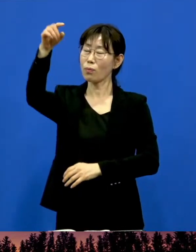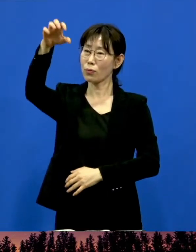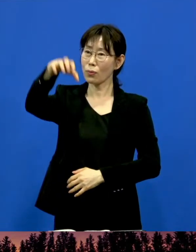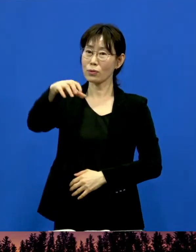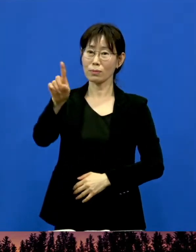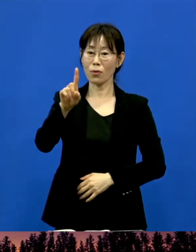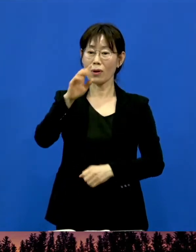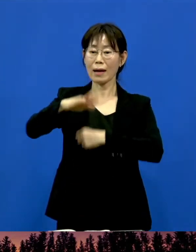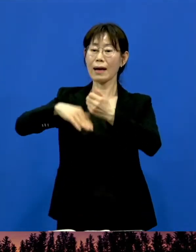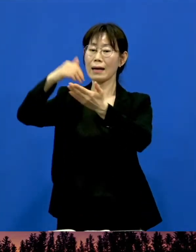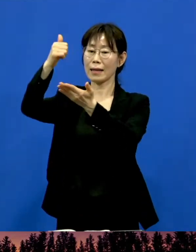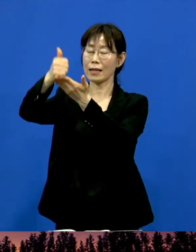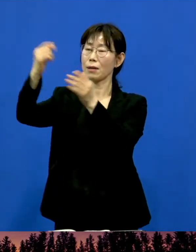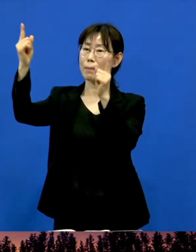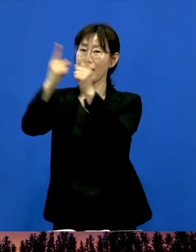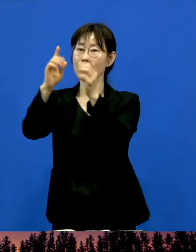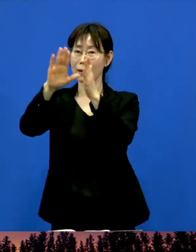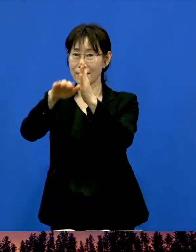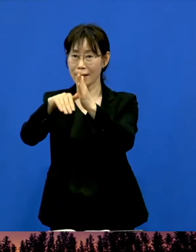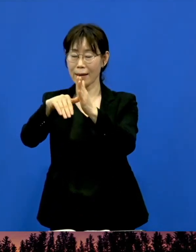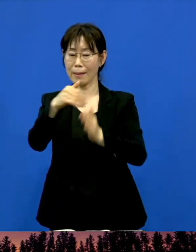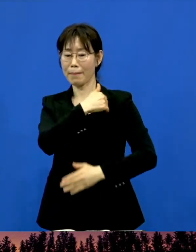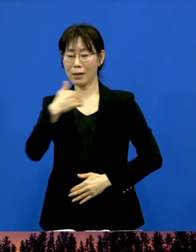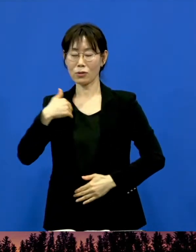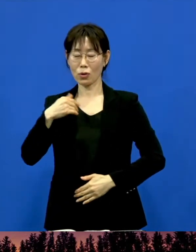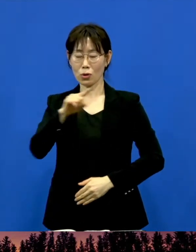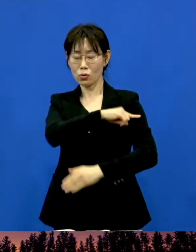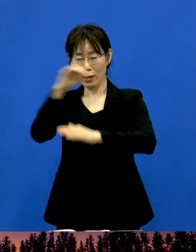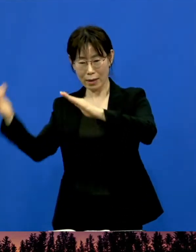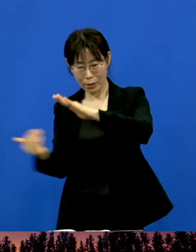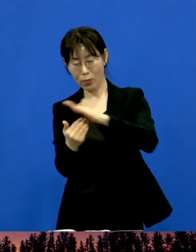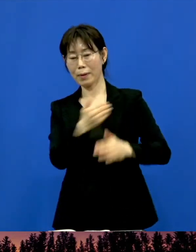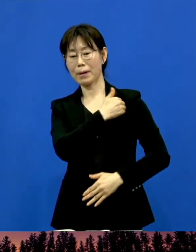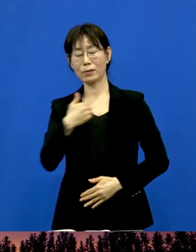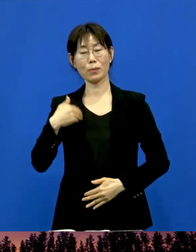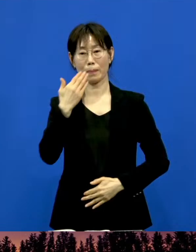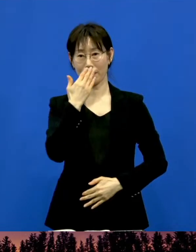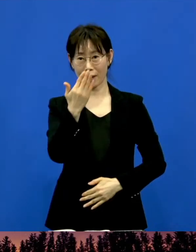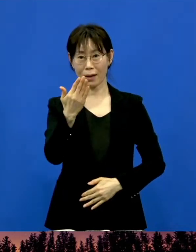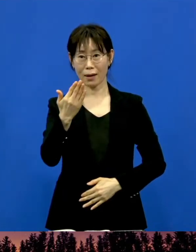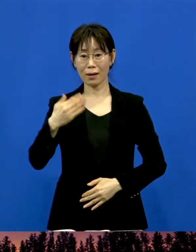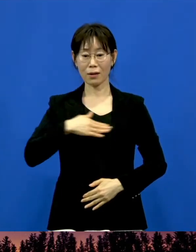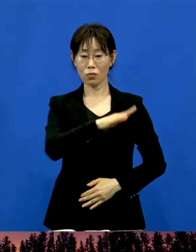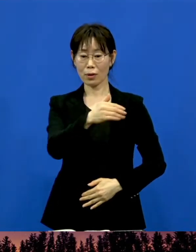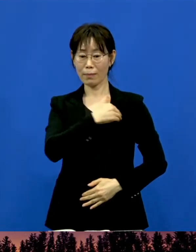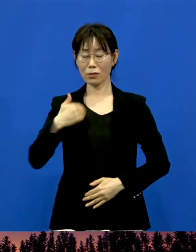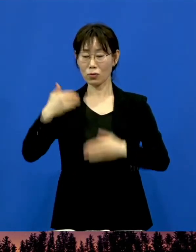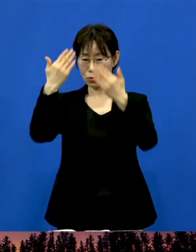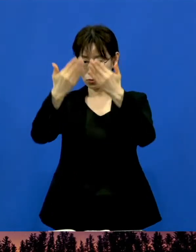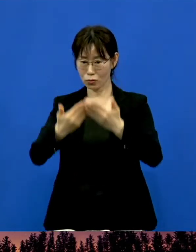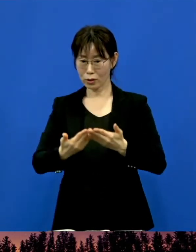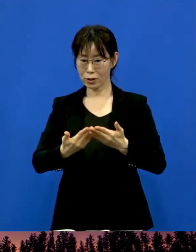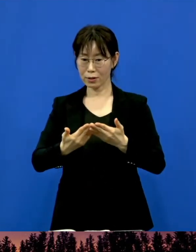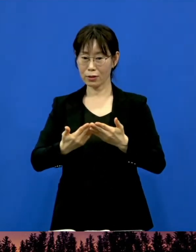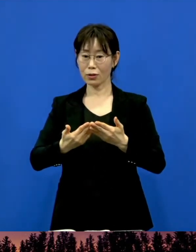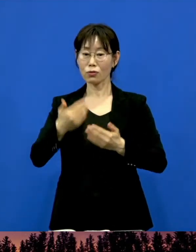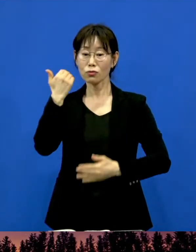하나님보다 더 높이 오를 수 있는 곳은 없잖아요. 우리를 만족시켜 줄 수 있는 유일한 분은 예수 그리스도입니다.